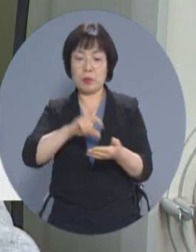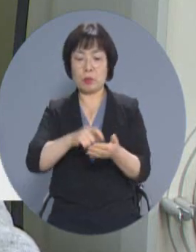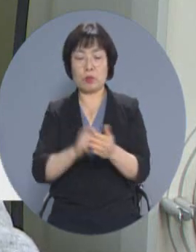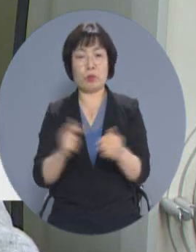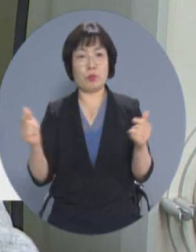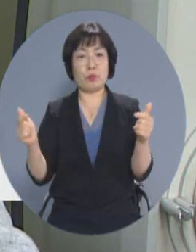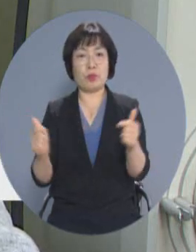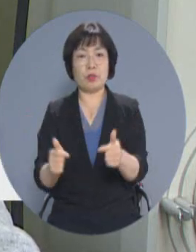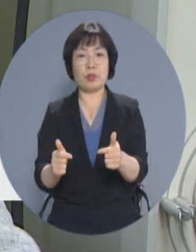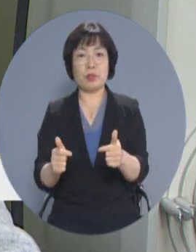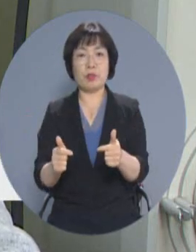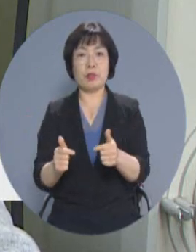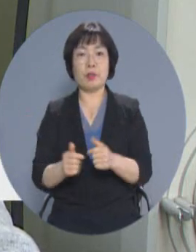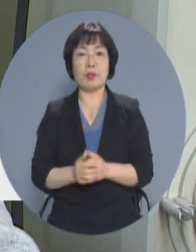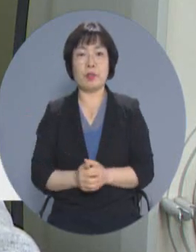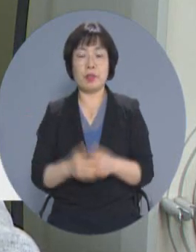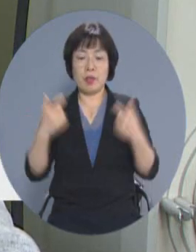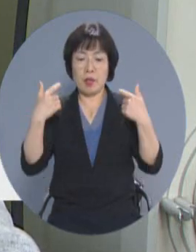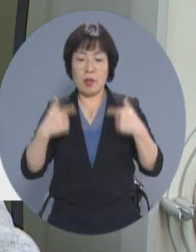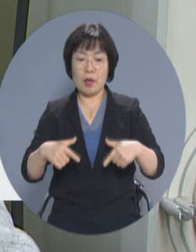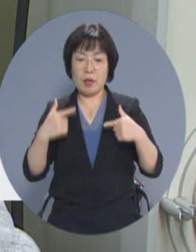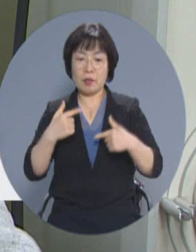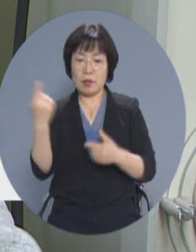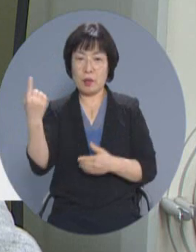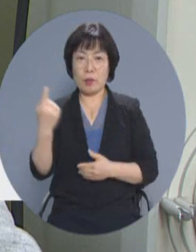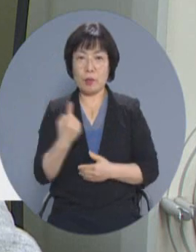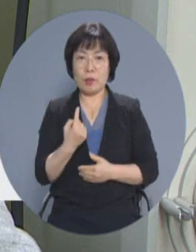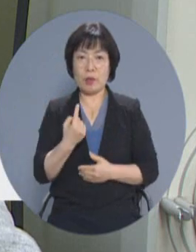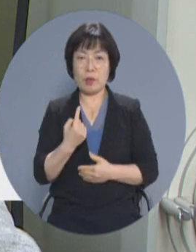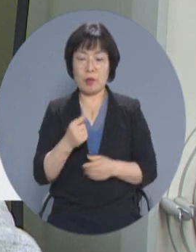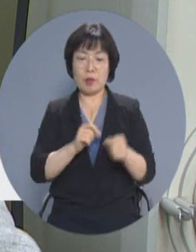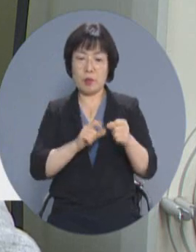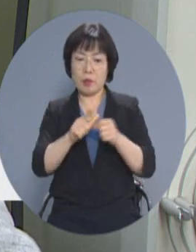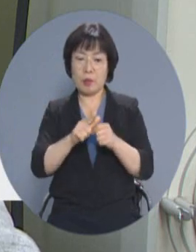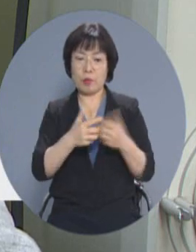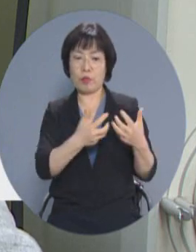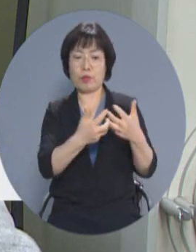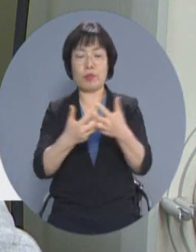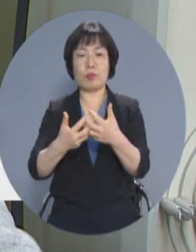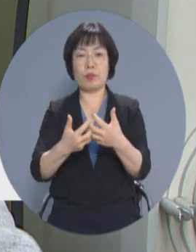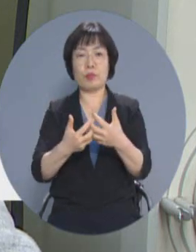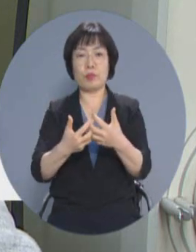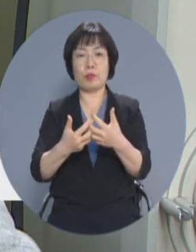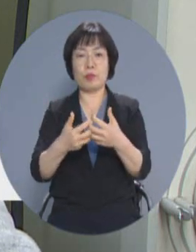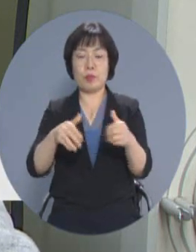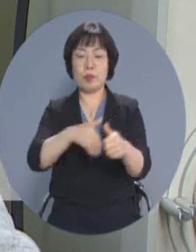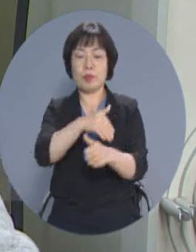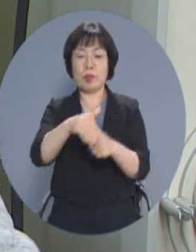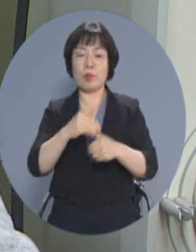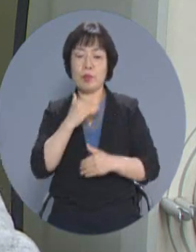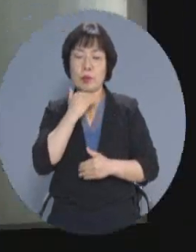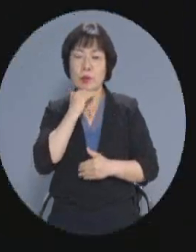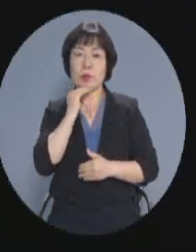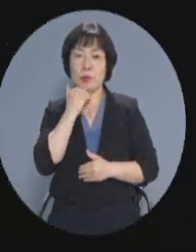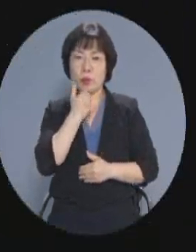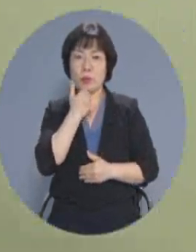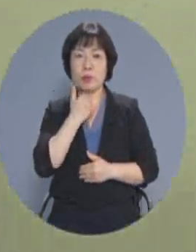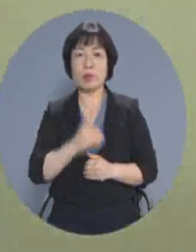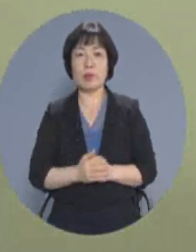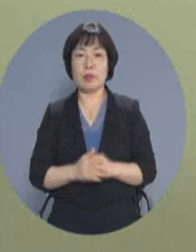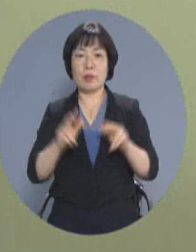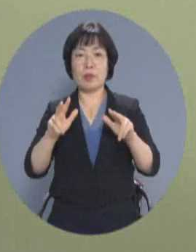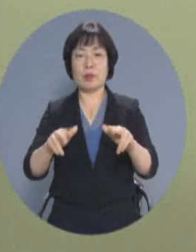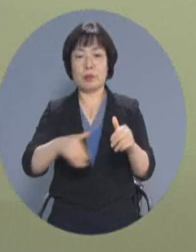것 같아요. 항상 오면 거의 다 자리가 차 있어서 좀 기다렸어야 하는데.